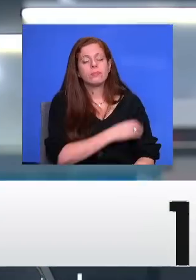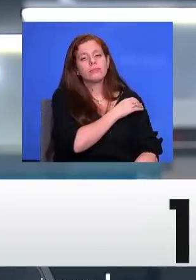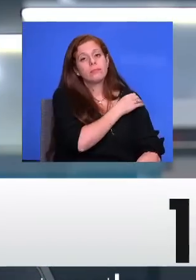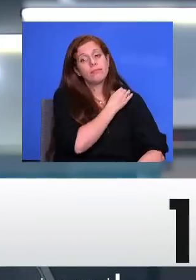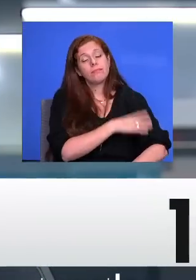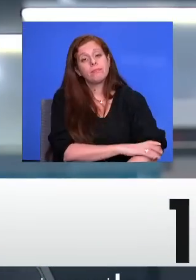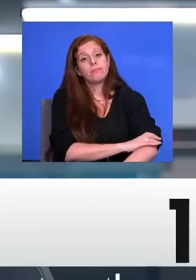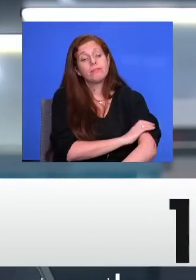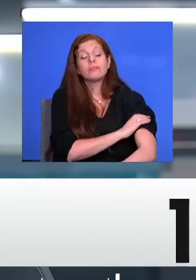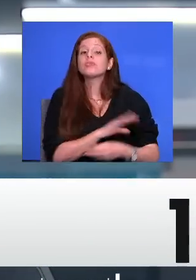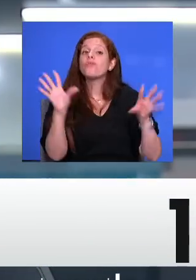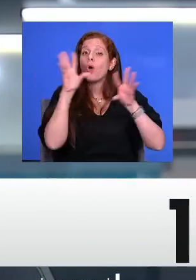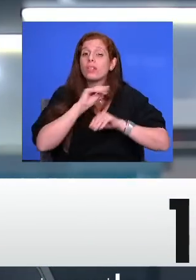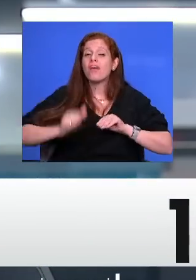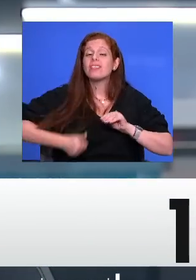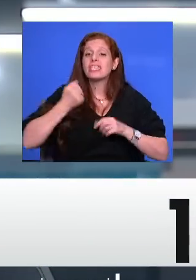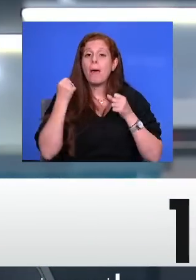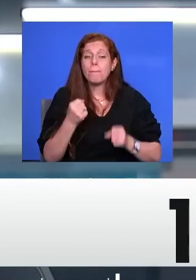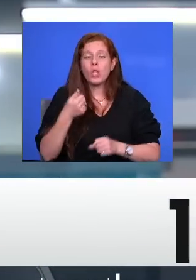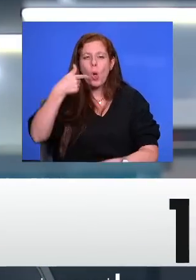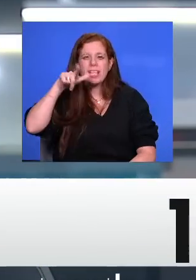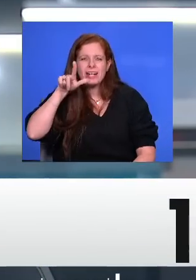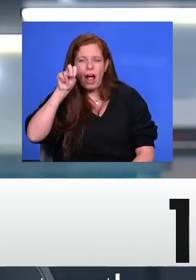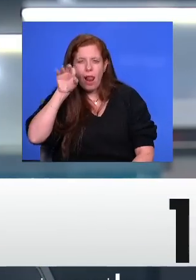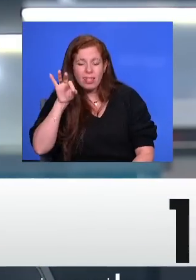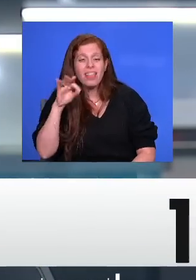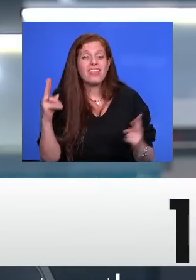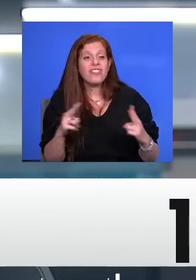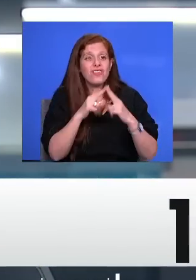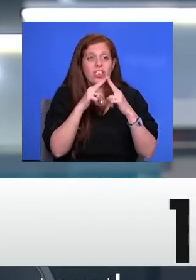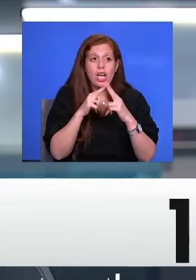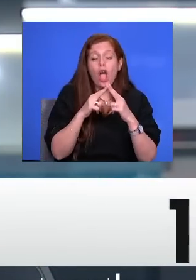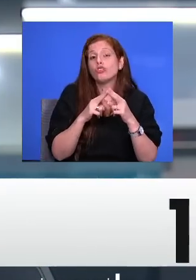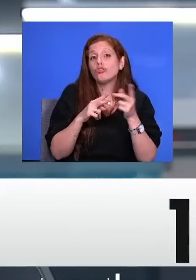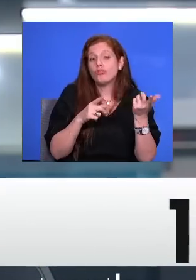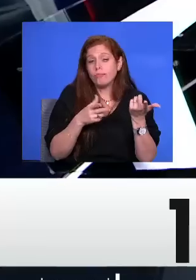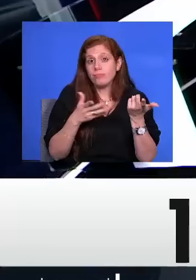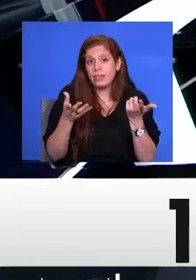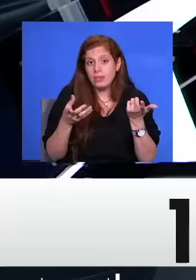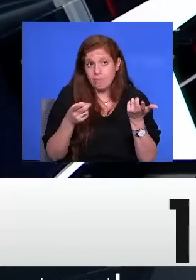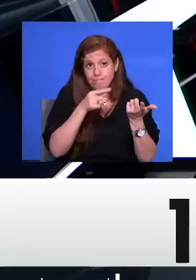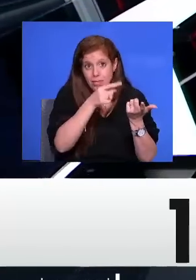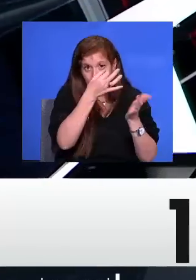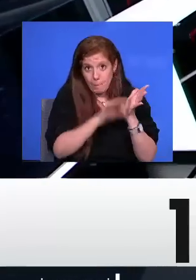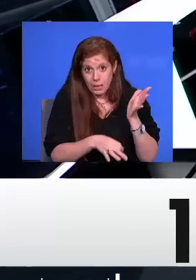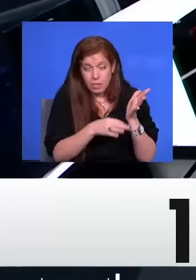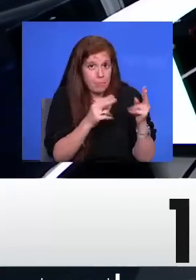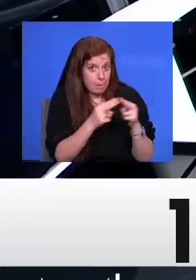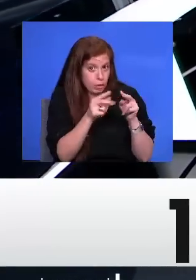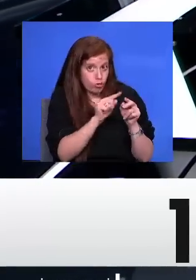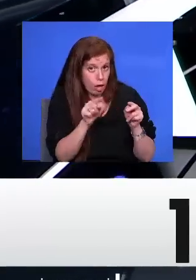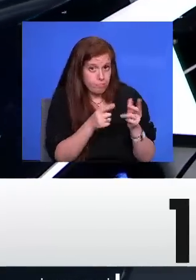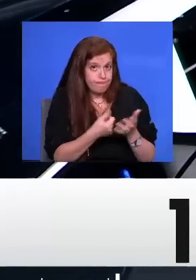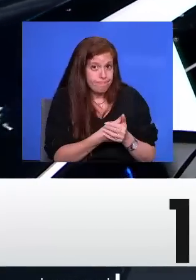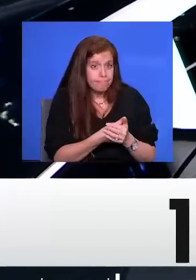ועוד הערב שר הביטחון יואב גלנט נפגש לראשונה עם פורום מטכ"ל. רואי שרון, פרשננו לענייני צבא, אתה עם הפרטים מתוך הפגישה הזאת. כן,